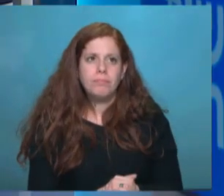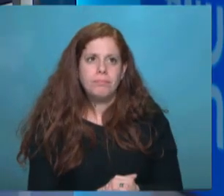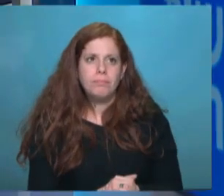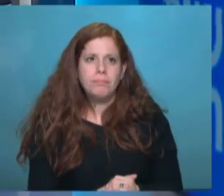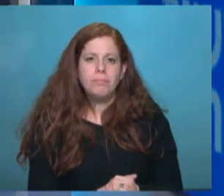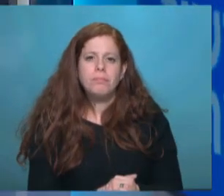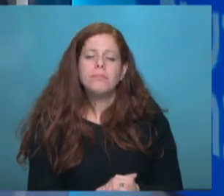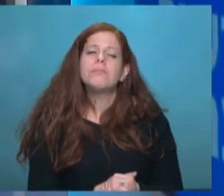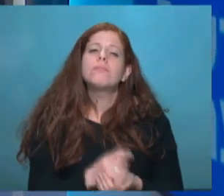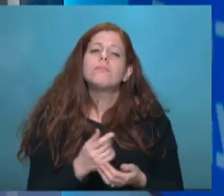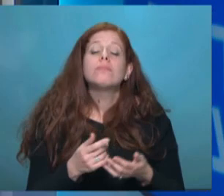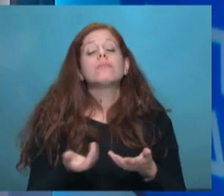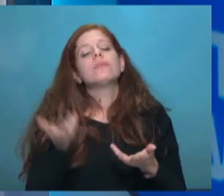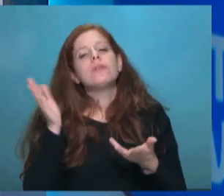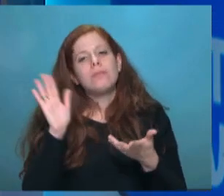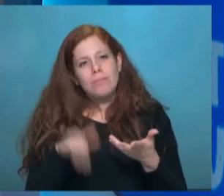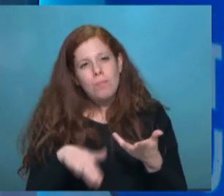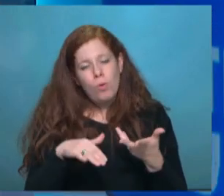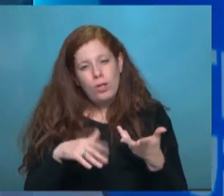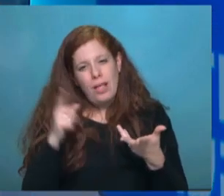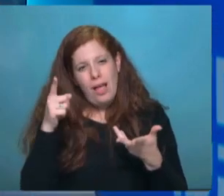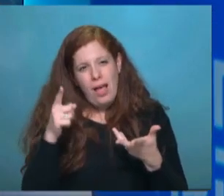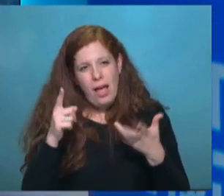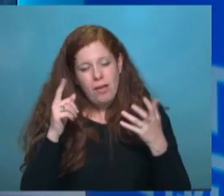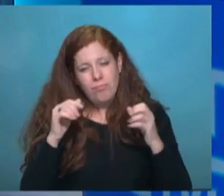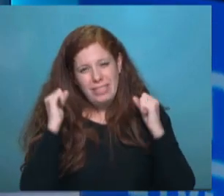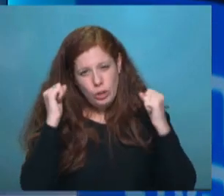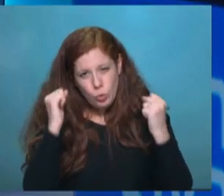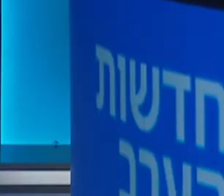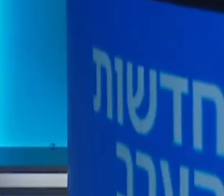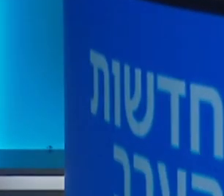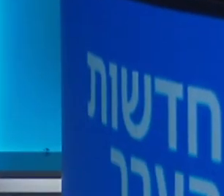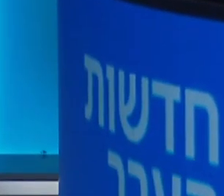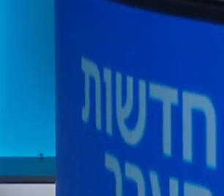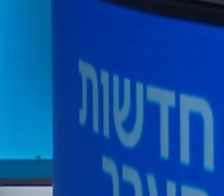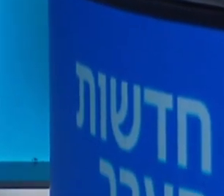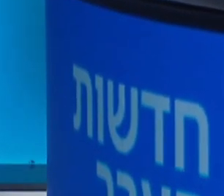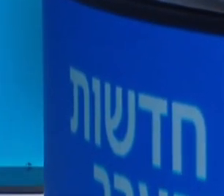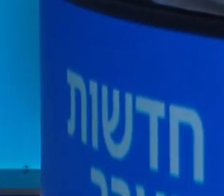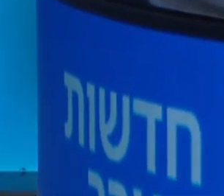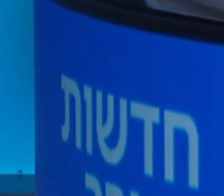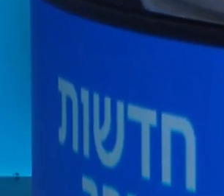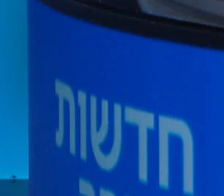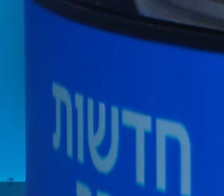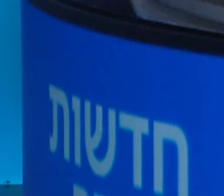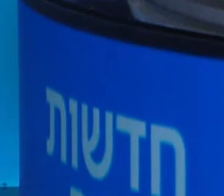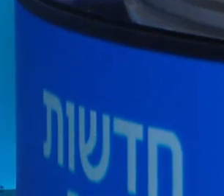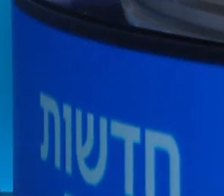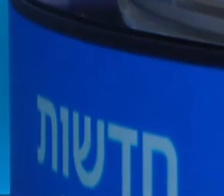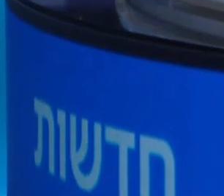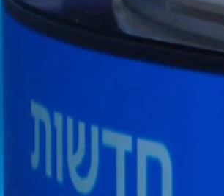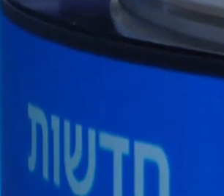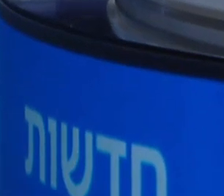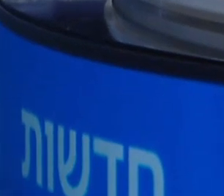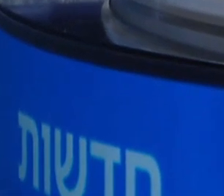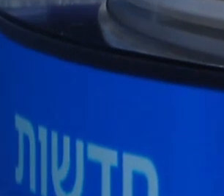בצל העיצומים שהטיל ממשל טראמפ על איראן ובעלות בריתה, בחיזבאללה משיקים מסע לגיוס תרומות שהקלו את המצוקה